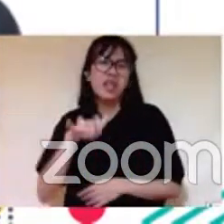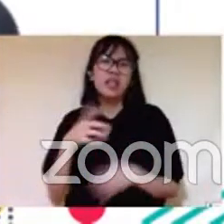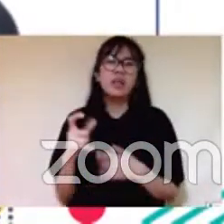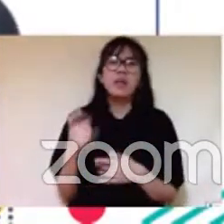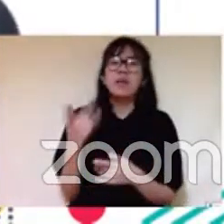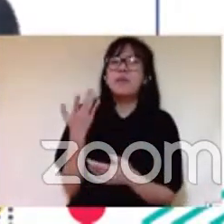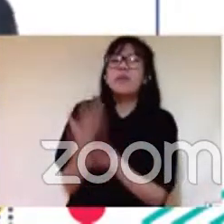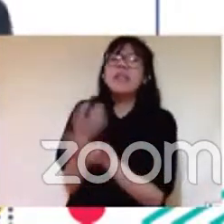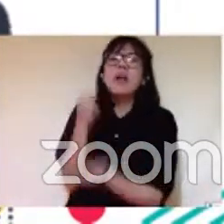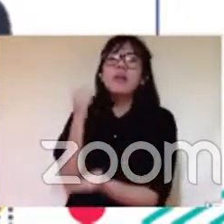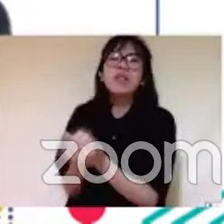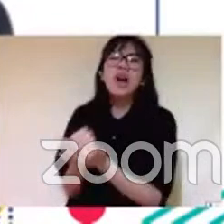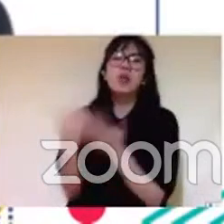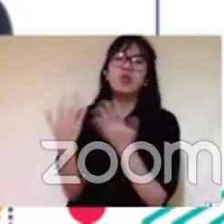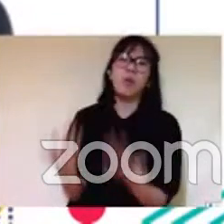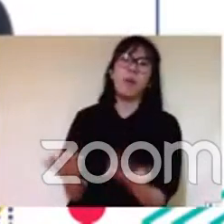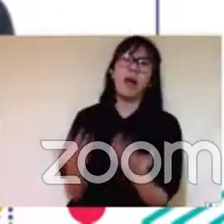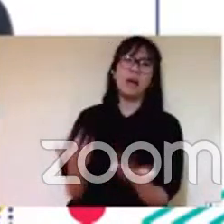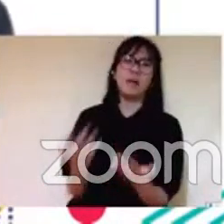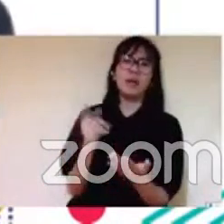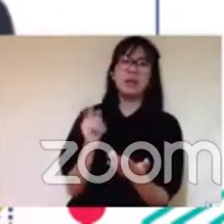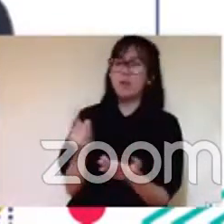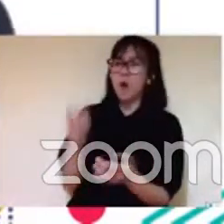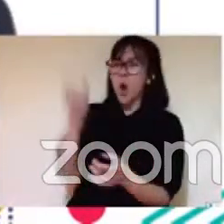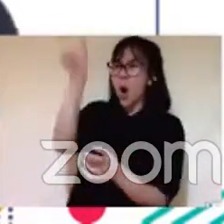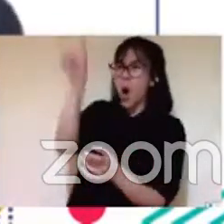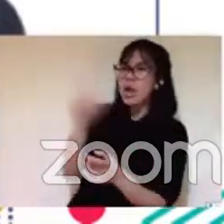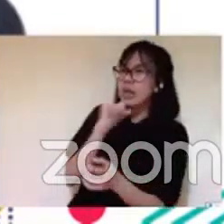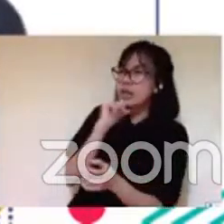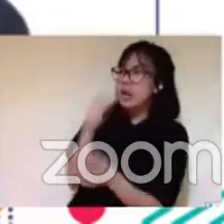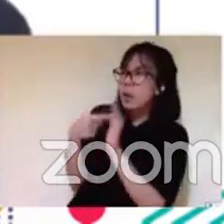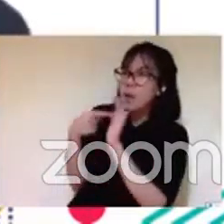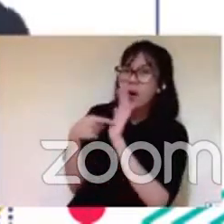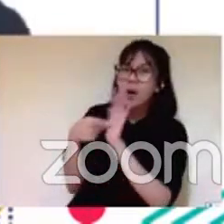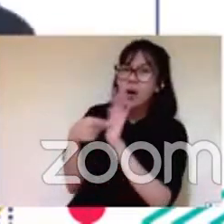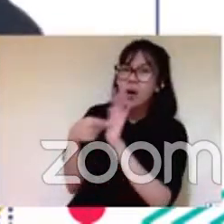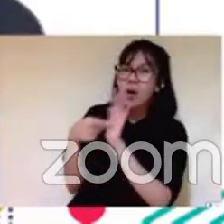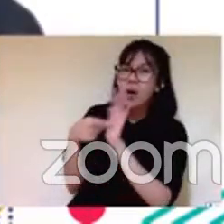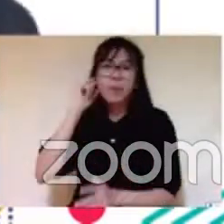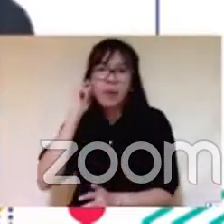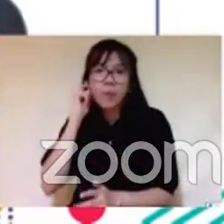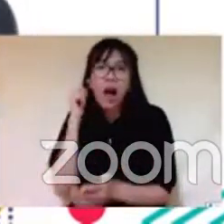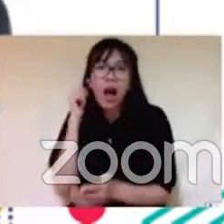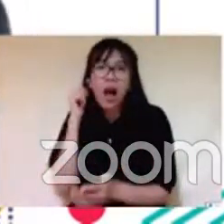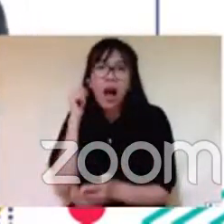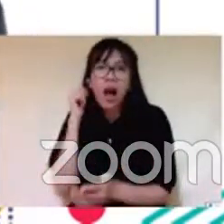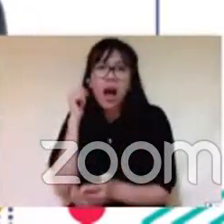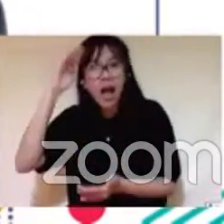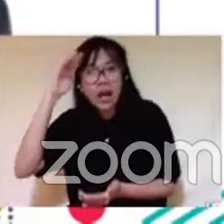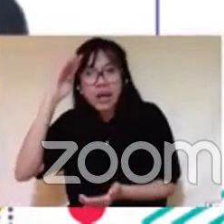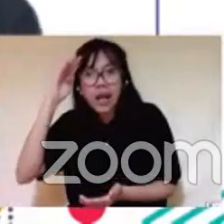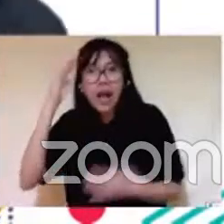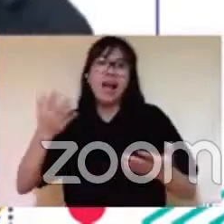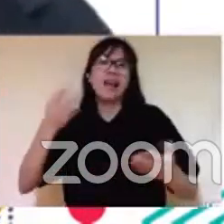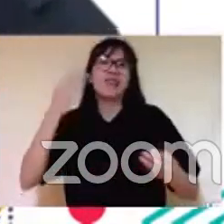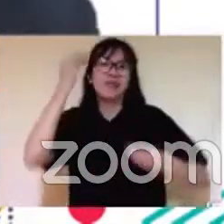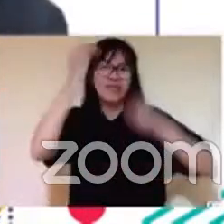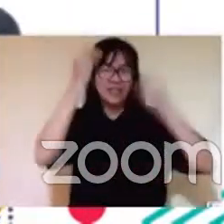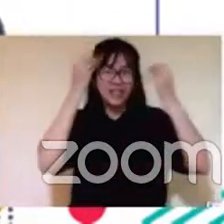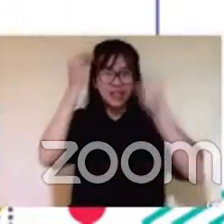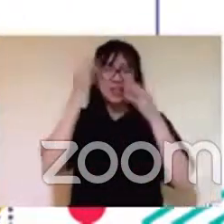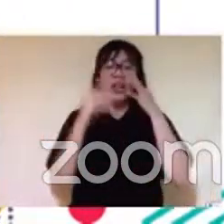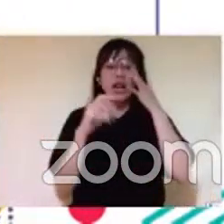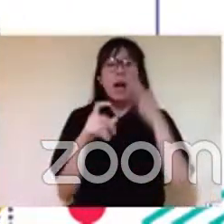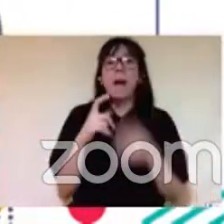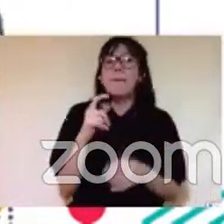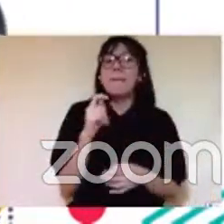to person yang identitasnya menunjukkan dia perempuan padahal dia laki-laki misalnya. Nah, jadi mungkin tadi salah satu pesan penting dari Mbak